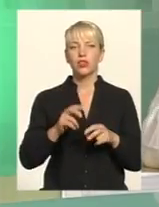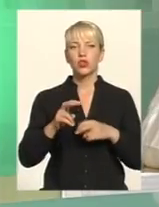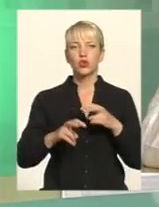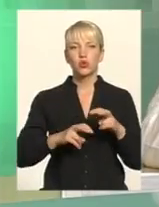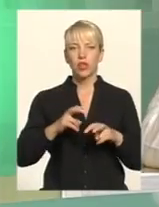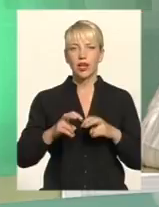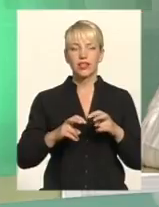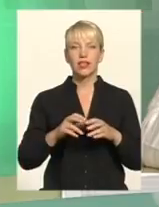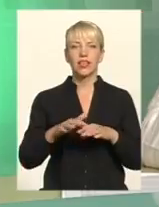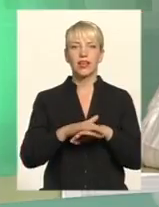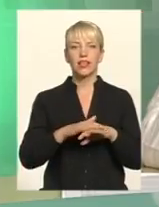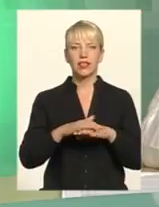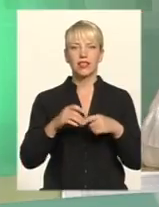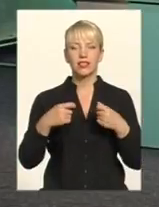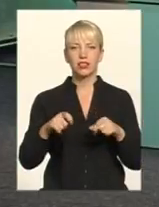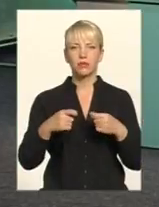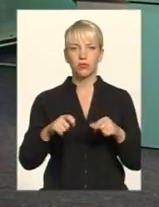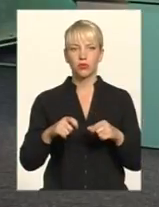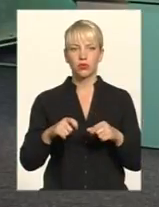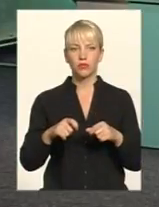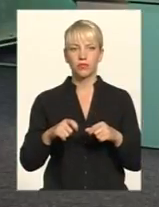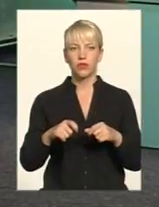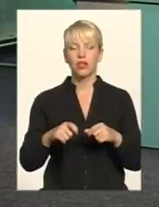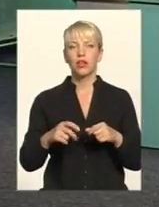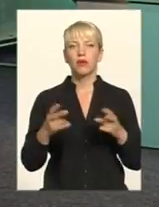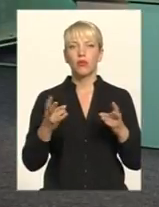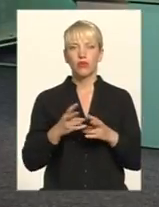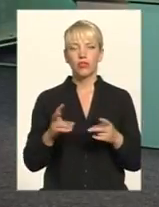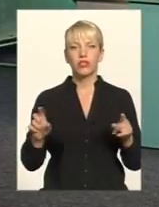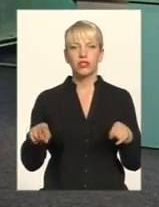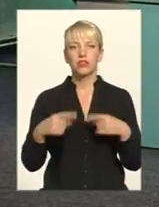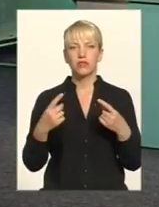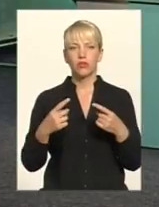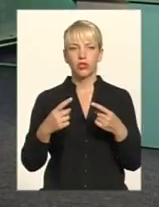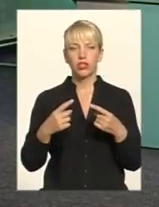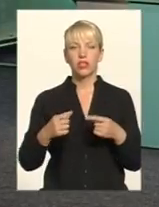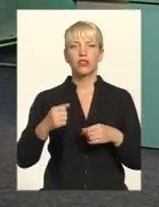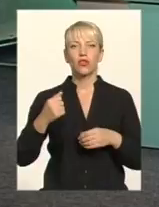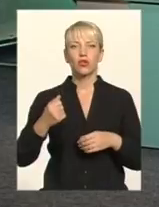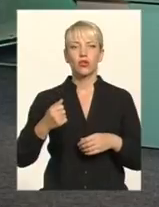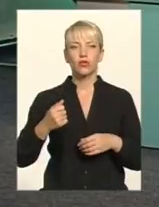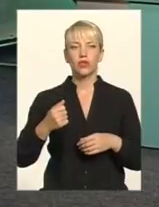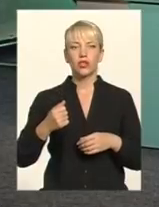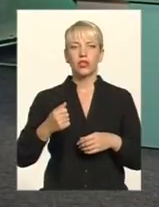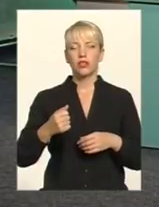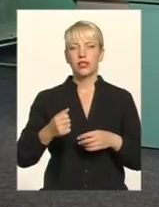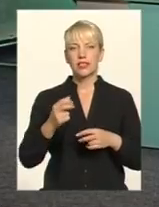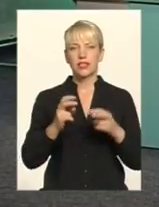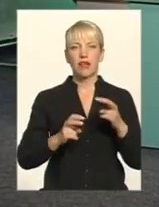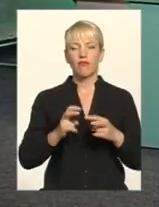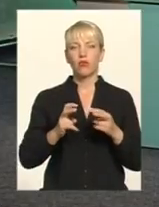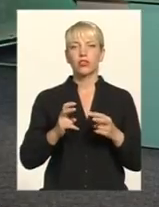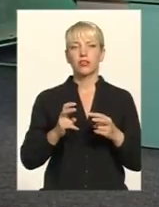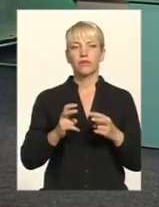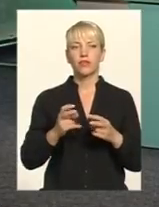збуту і виходити на ці нові ринки збуту. Тобто ми повинні створювати додану вартість, а не торгувати сировиною. Але якщо чисто в